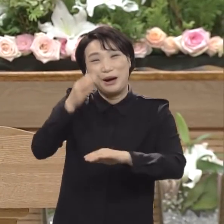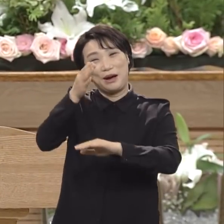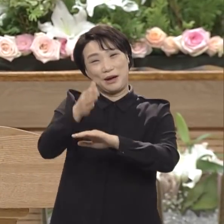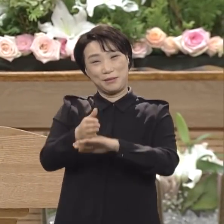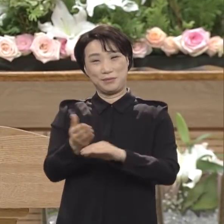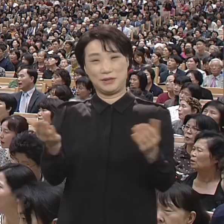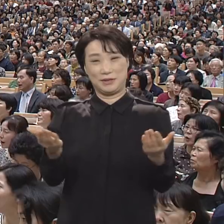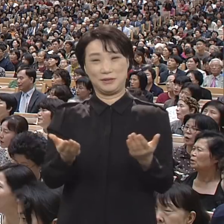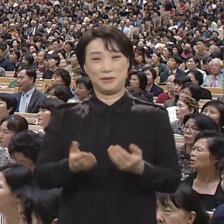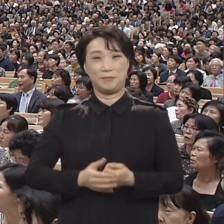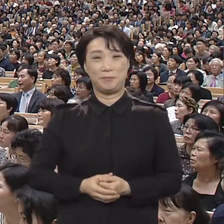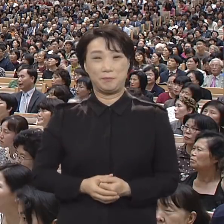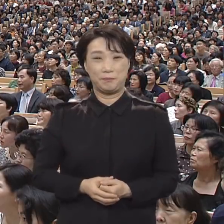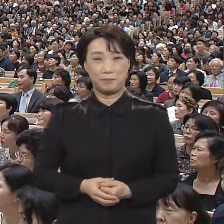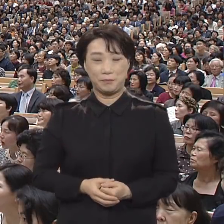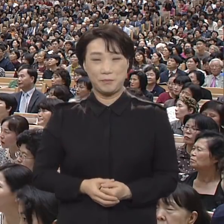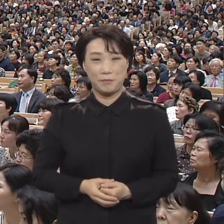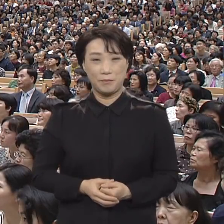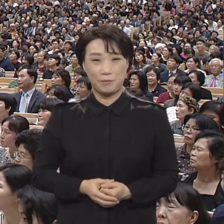감사한 일입니다.